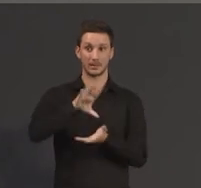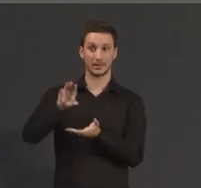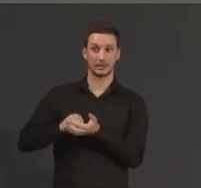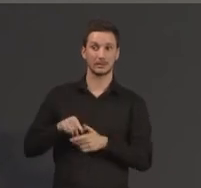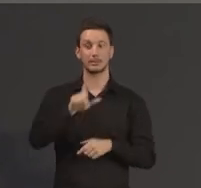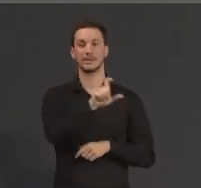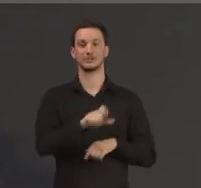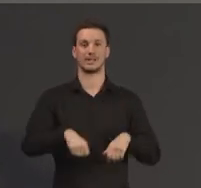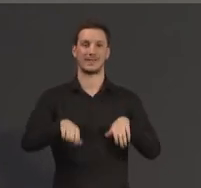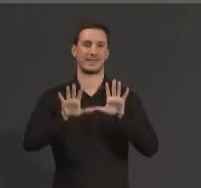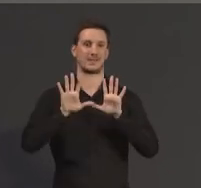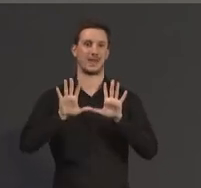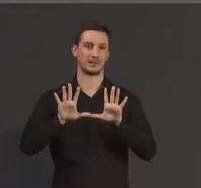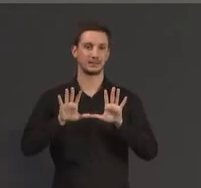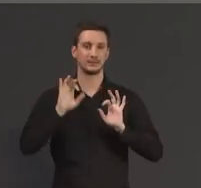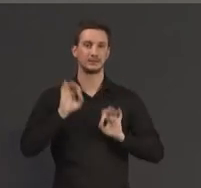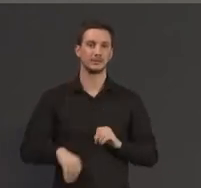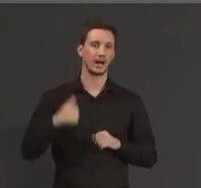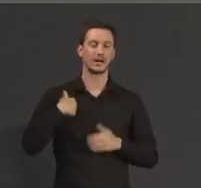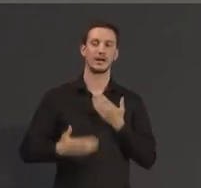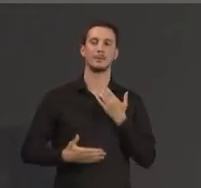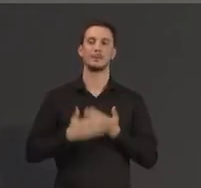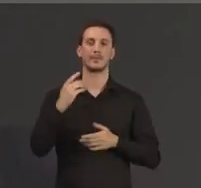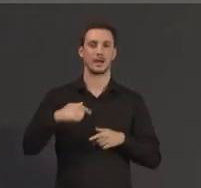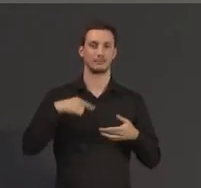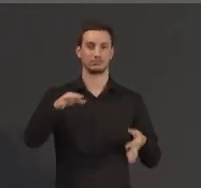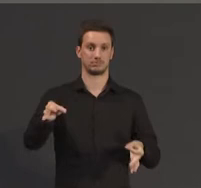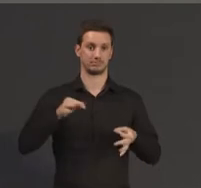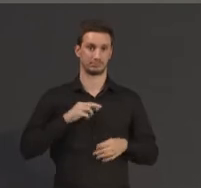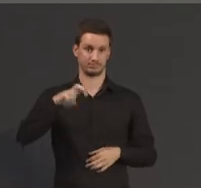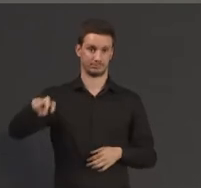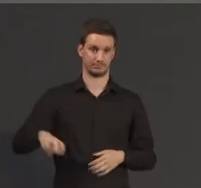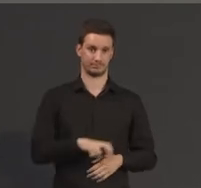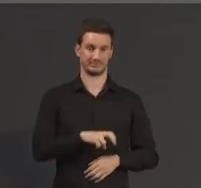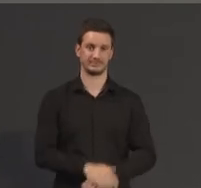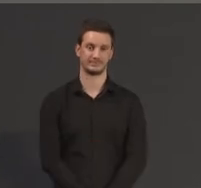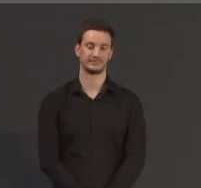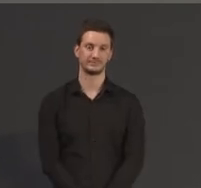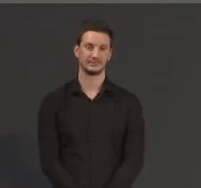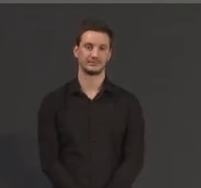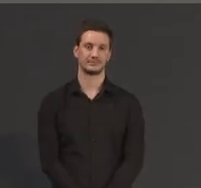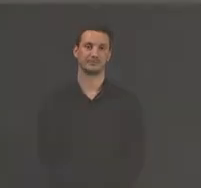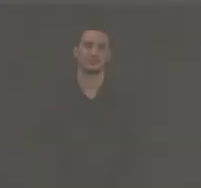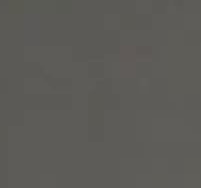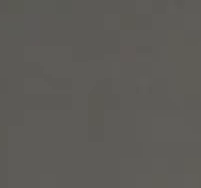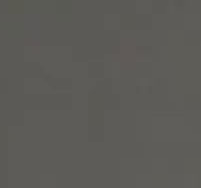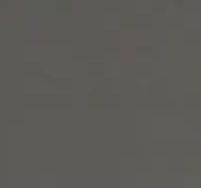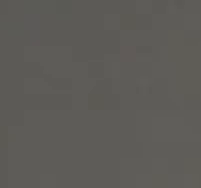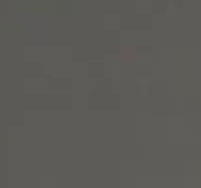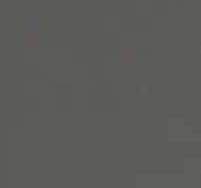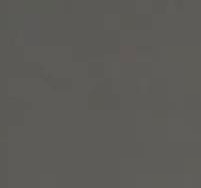són 10 i es disposen ja a recollir el seu diploma. Enric Alís